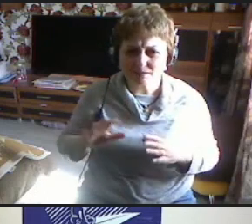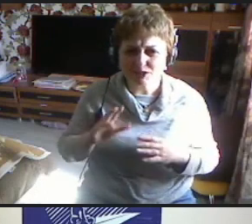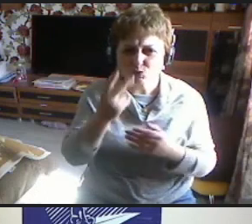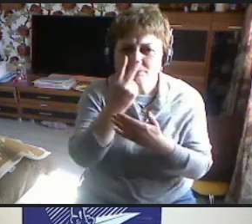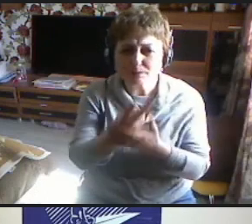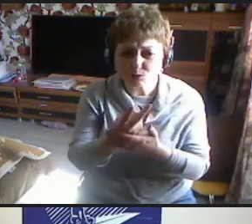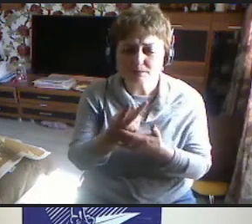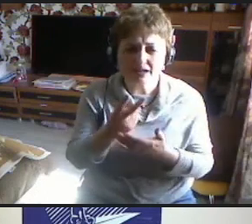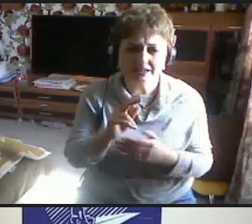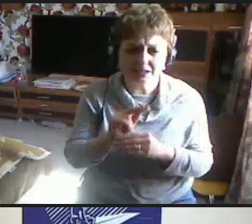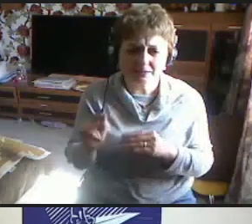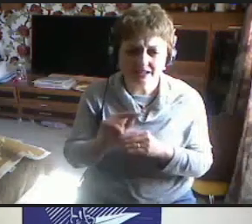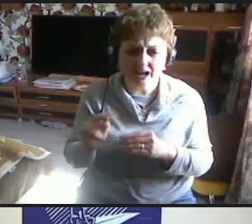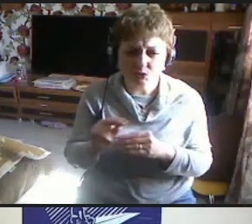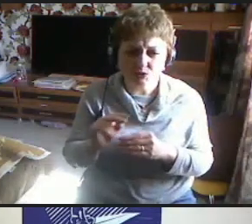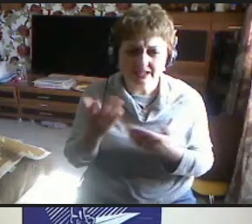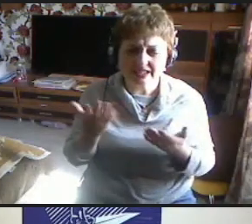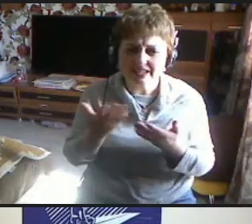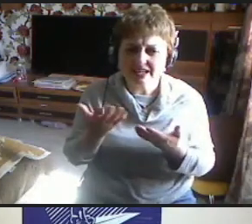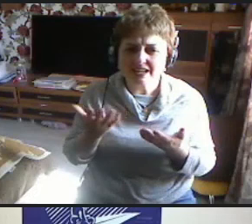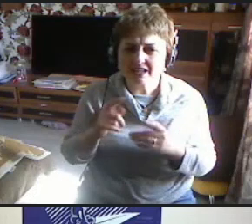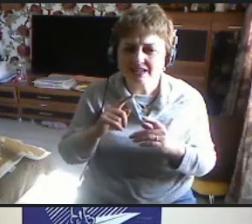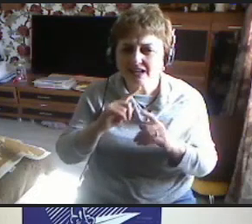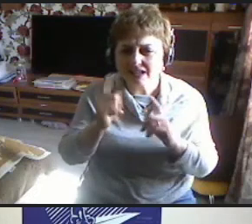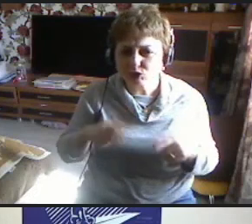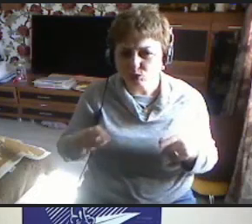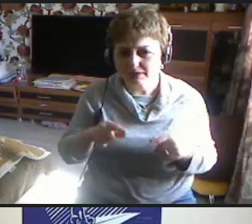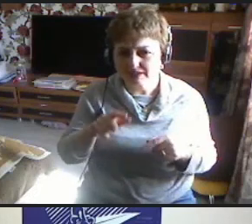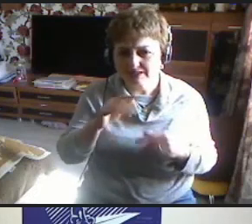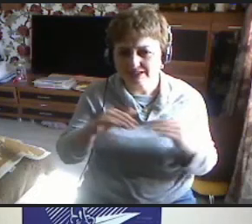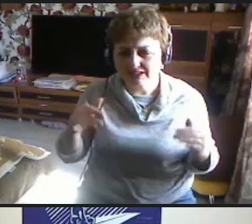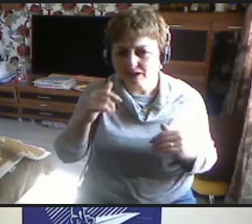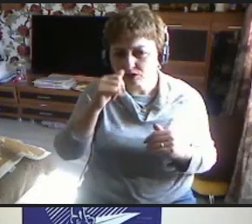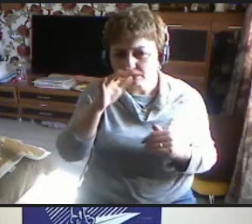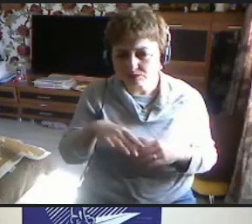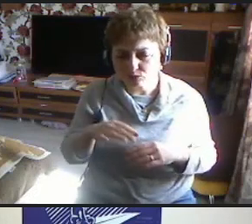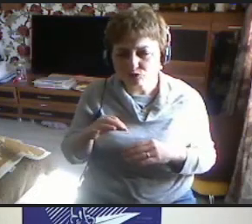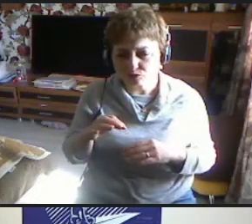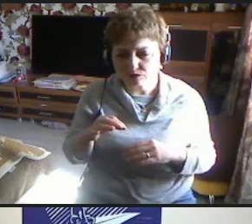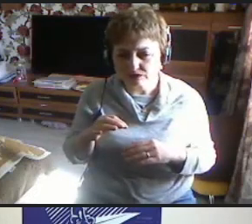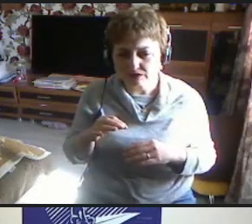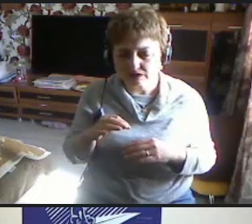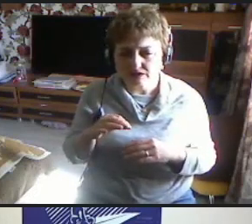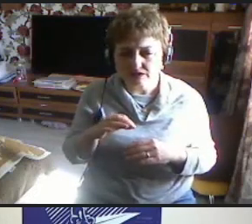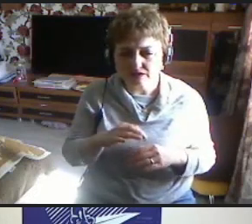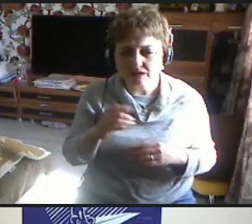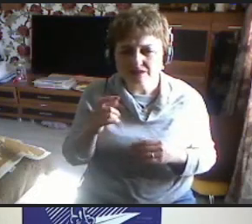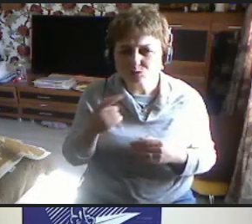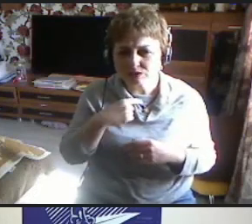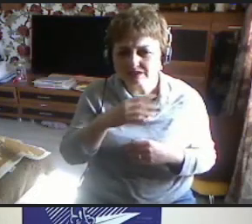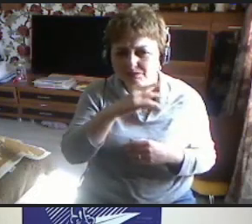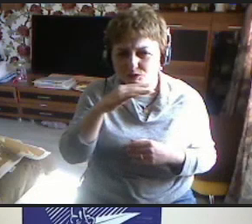некие особенности детей, которые к ним могут прийти. Но вот, понимаете, у нас столько мифов существует, что